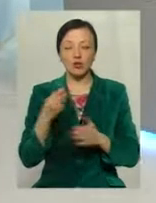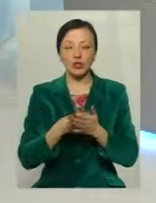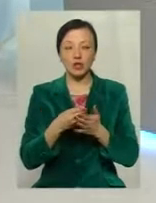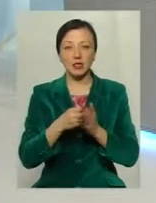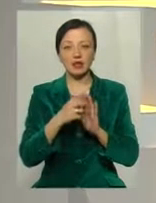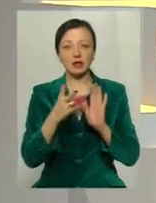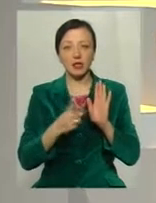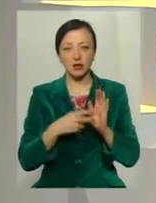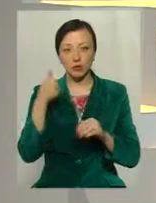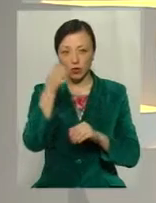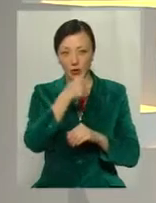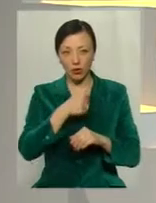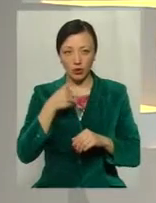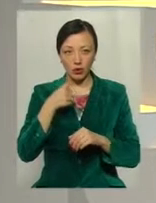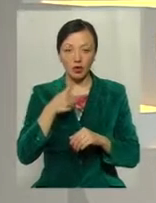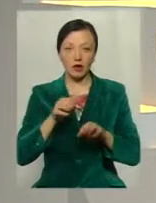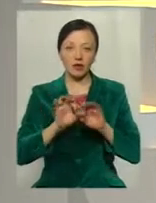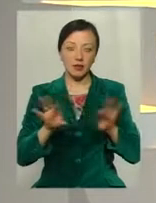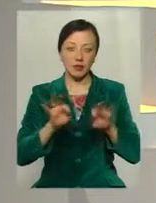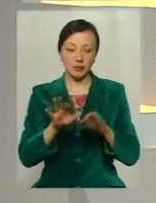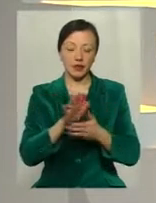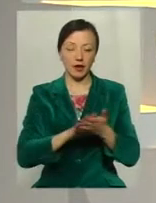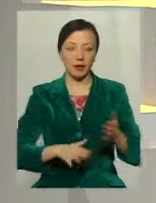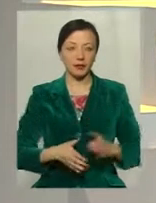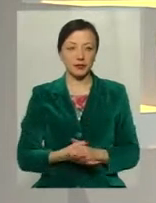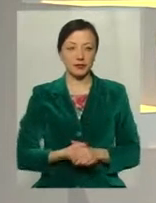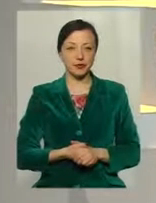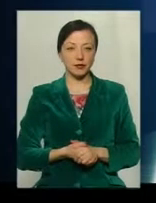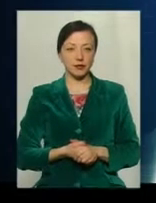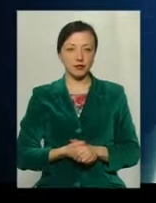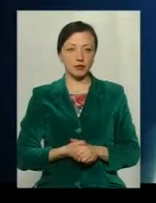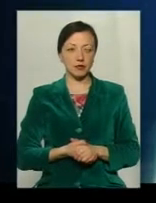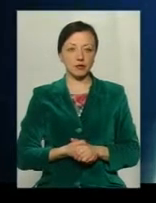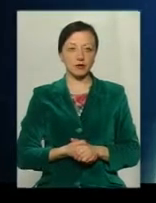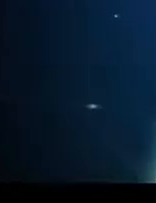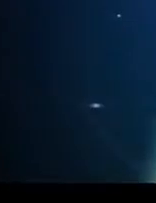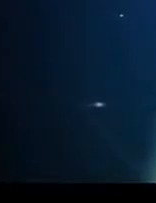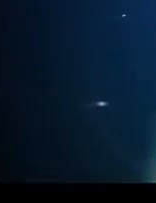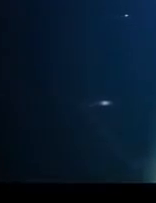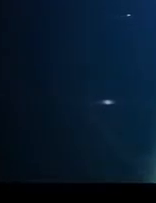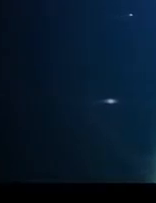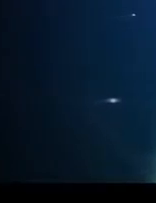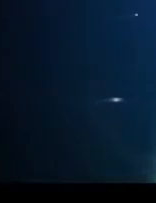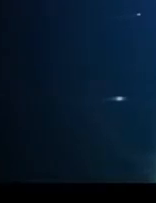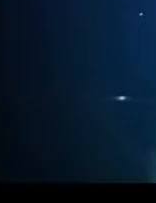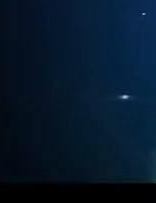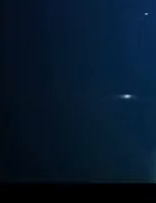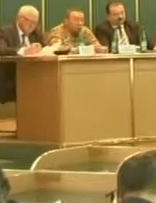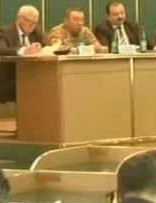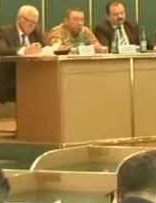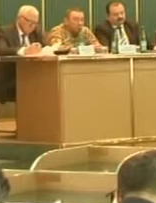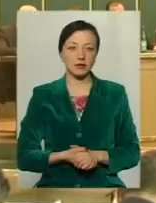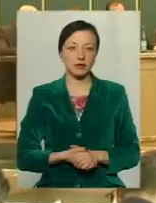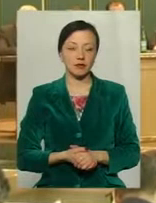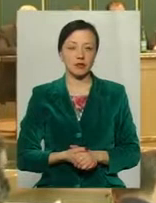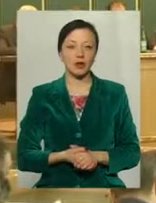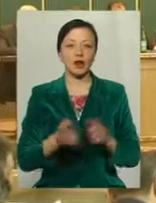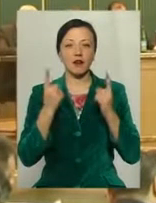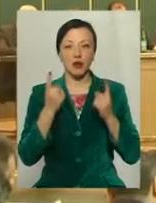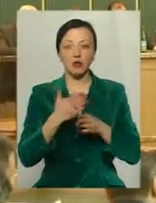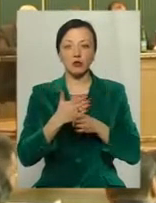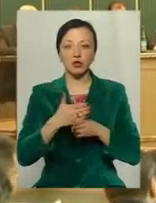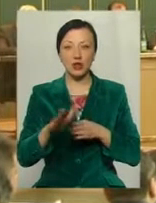вами розмовляти о 17 бюджеті 2017 року, я вас запрошую на засідання постійної комісії, ви побачите, що починається засідання в 11, а